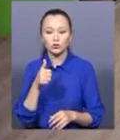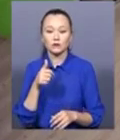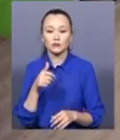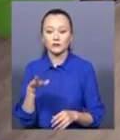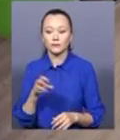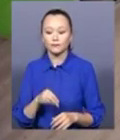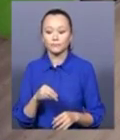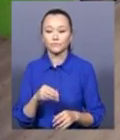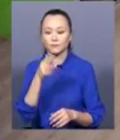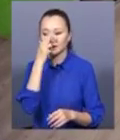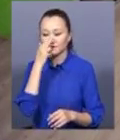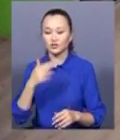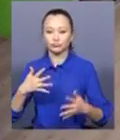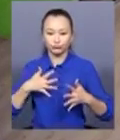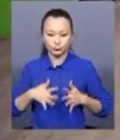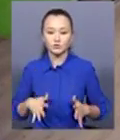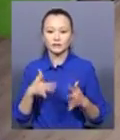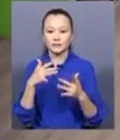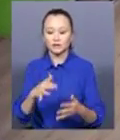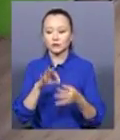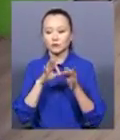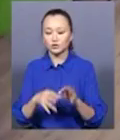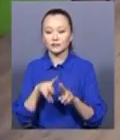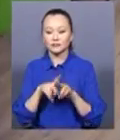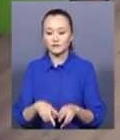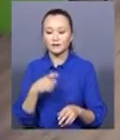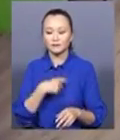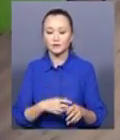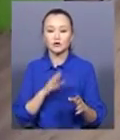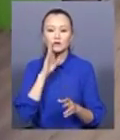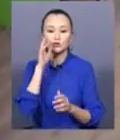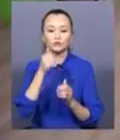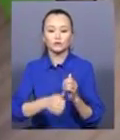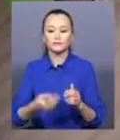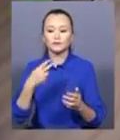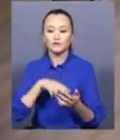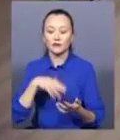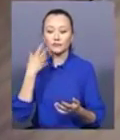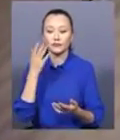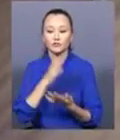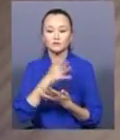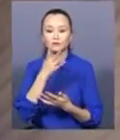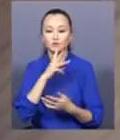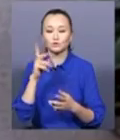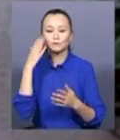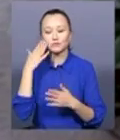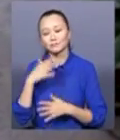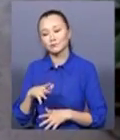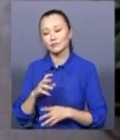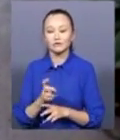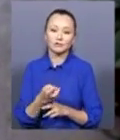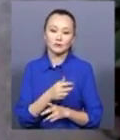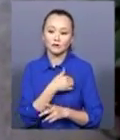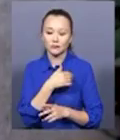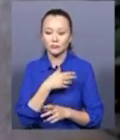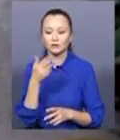Нужно развить привычку, потому что это несколько сложно, заставить себя каждое утро вставать, когда есть 5 минут, чтобы поспать, понежиться.